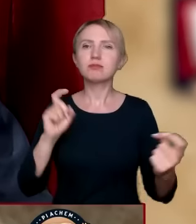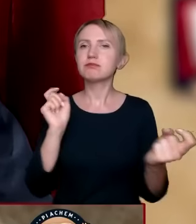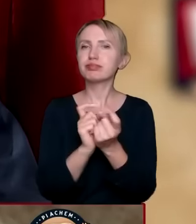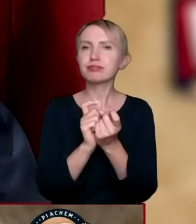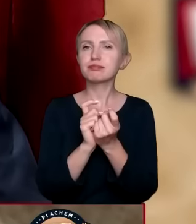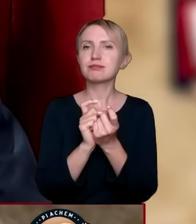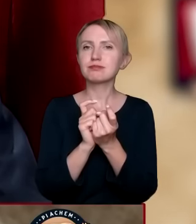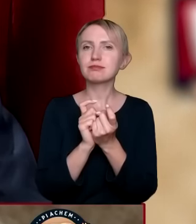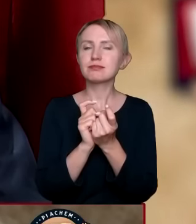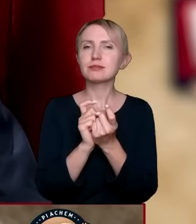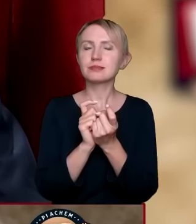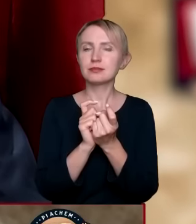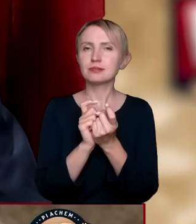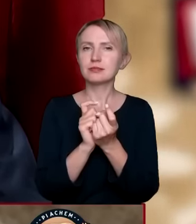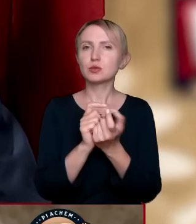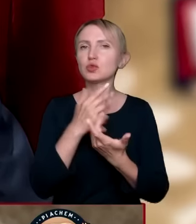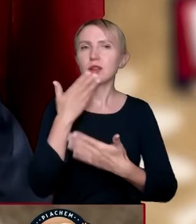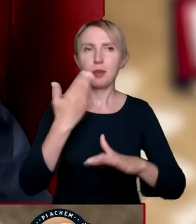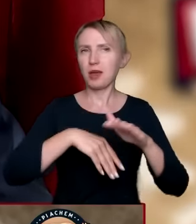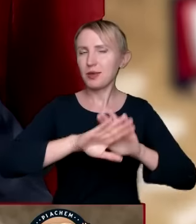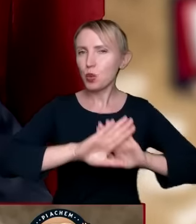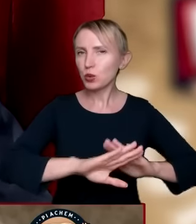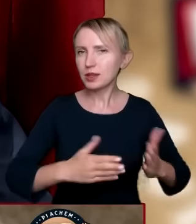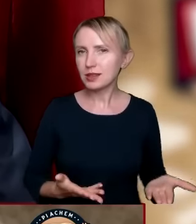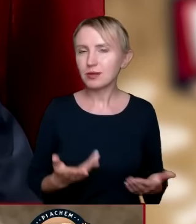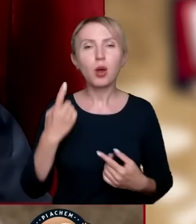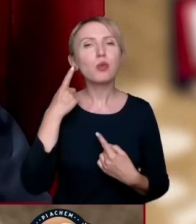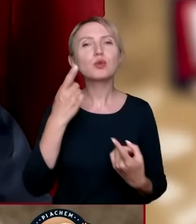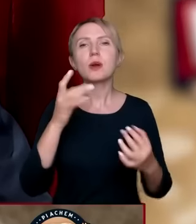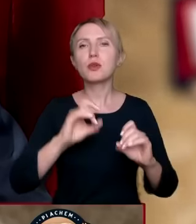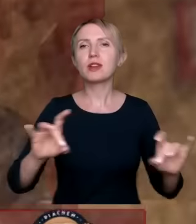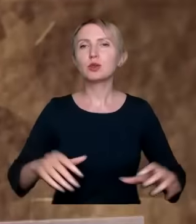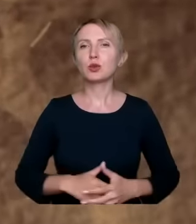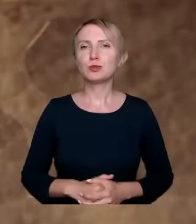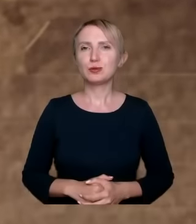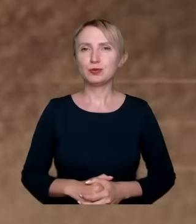to, że on nie ma immunitetu. Posłuchajmy profesora.